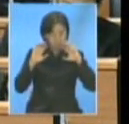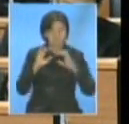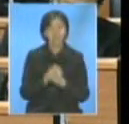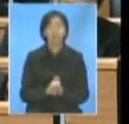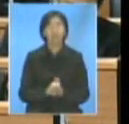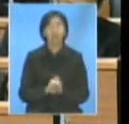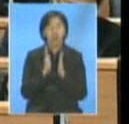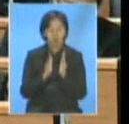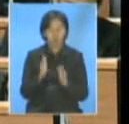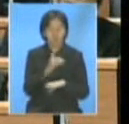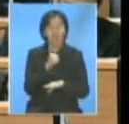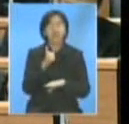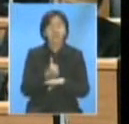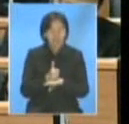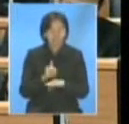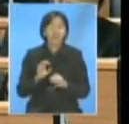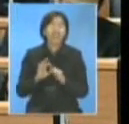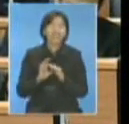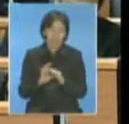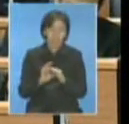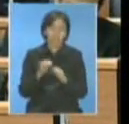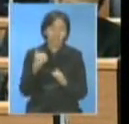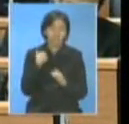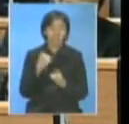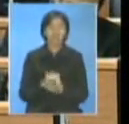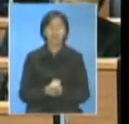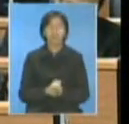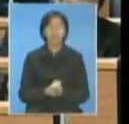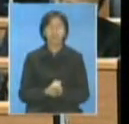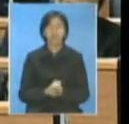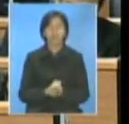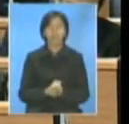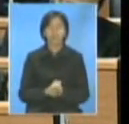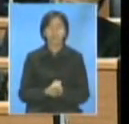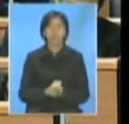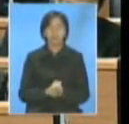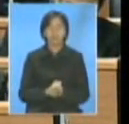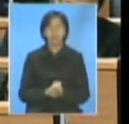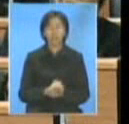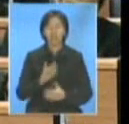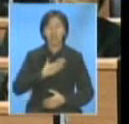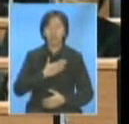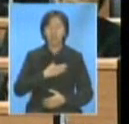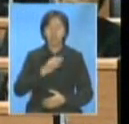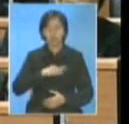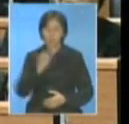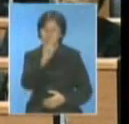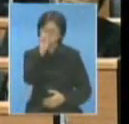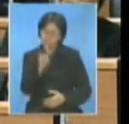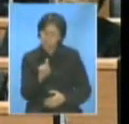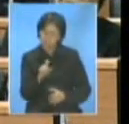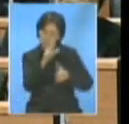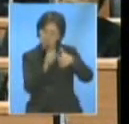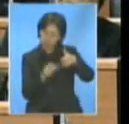และนักการเมืองเข้ามีส่วนเกี่ยวข้องมากมายเป็นที่มาที่ผมไม่ไว้วางใจนายกรัฐม